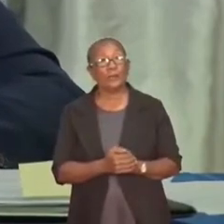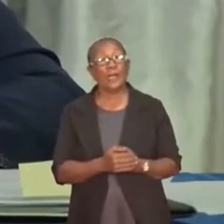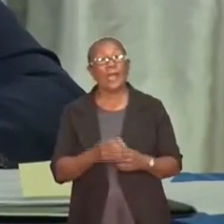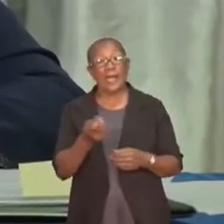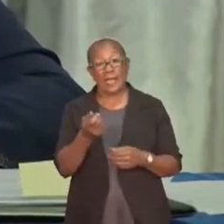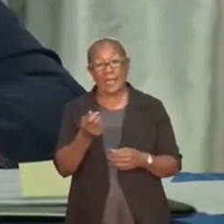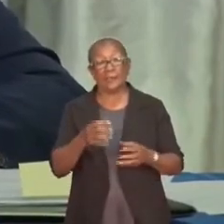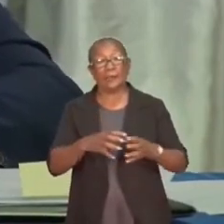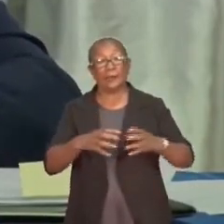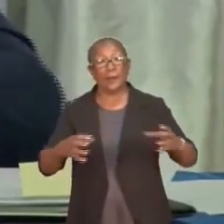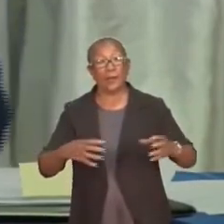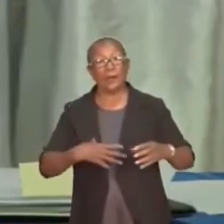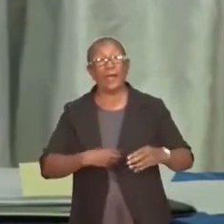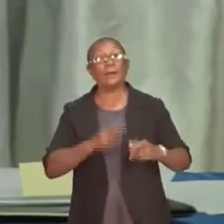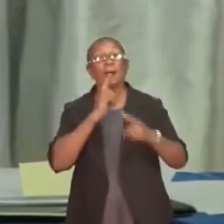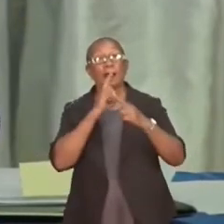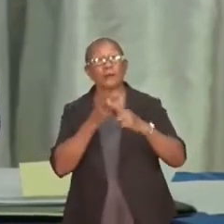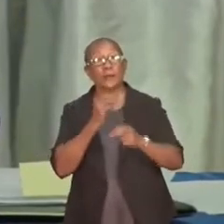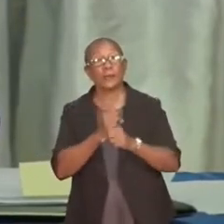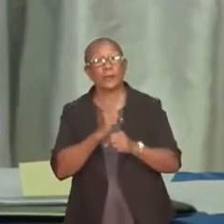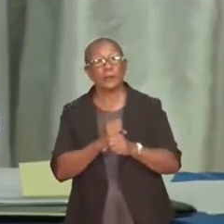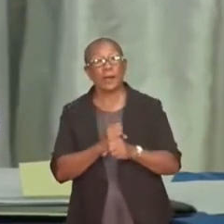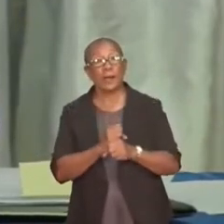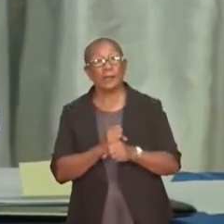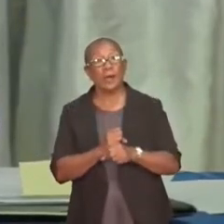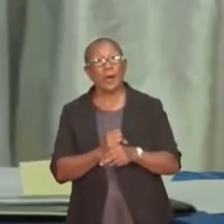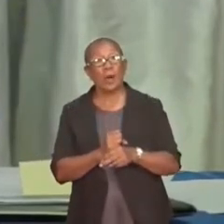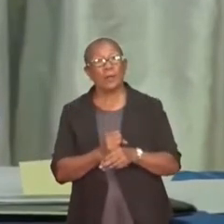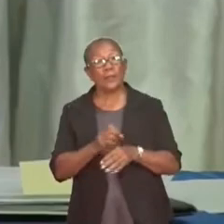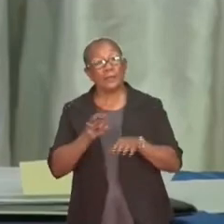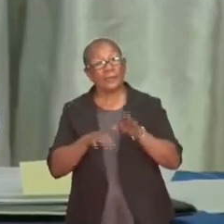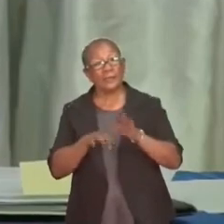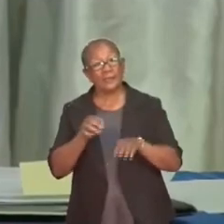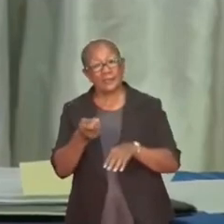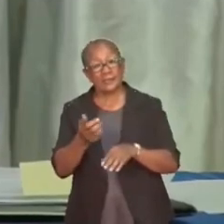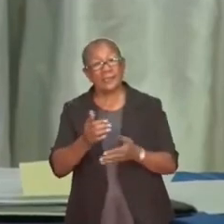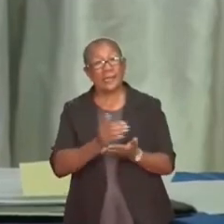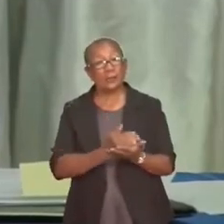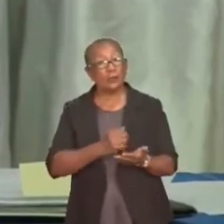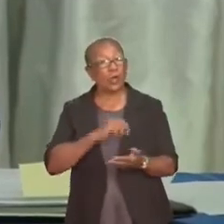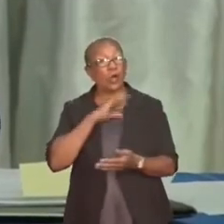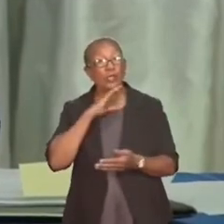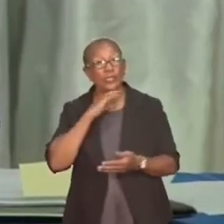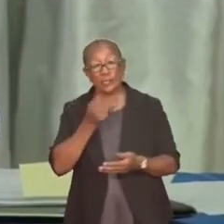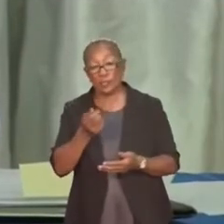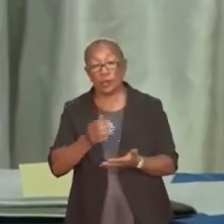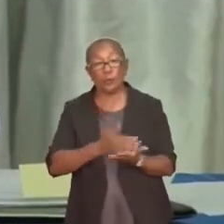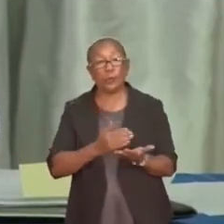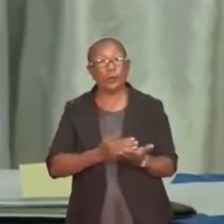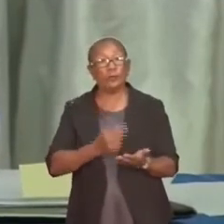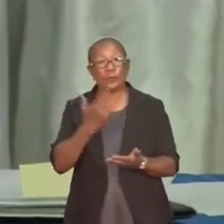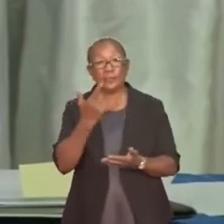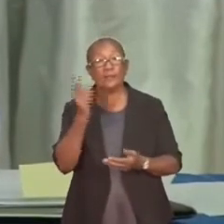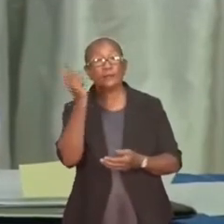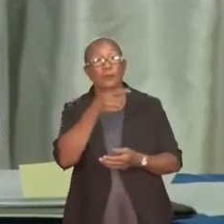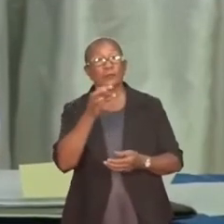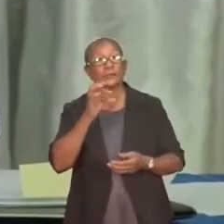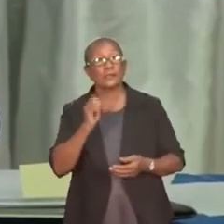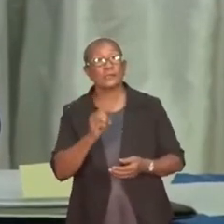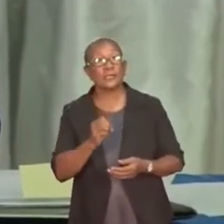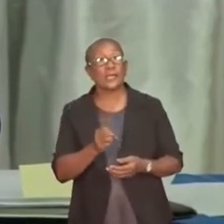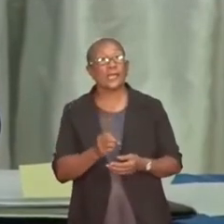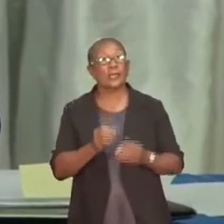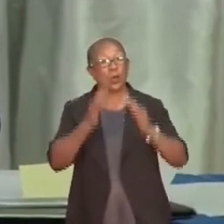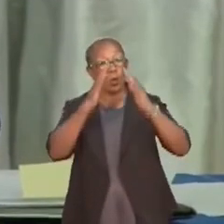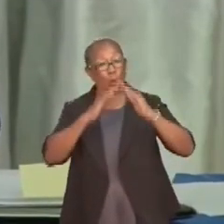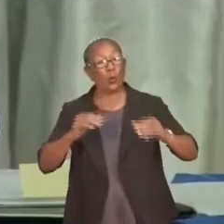de banken afgesproken of dat restant bedrag wat nu niet gebruikt wordt voor die 7% voor woningbouw, of dat